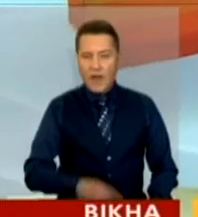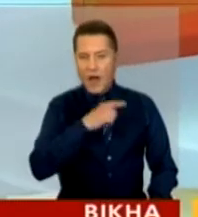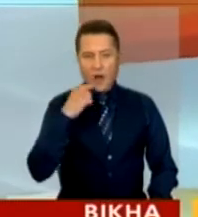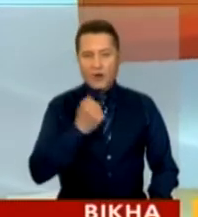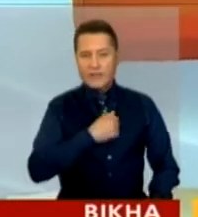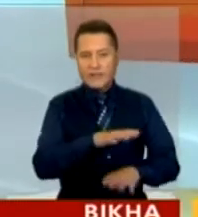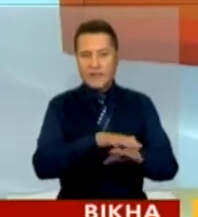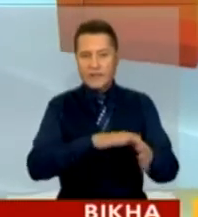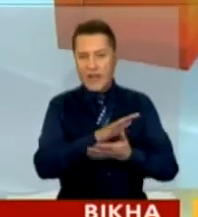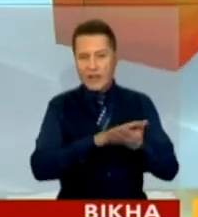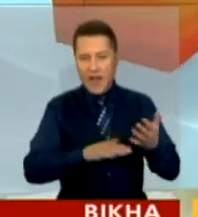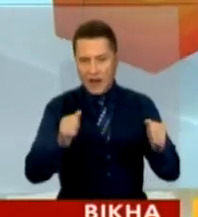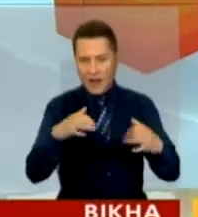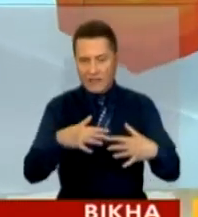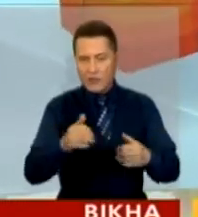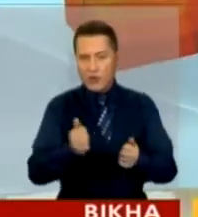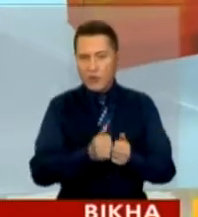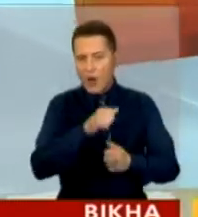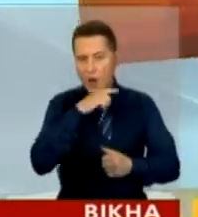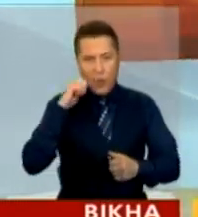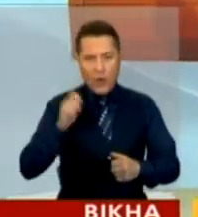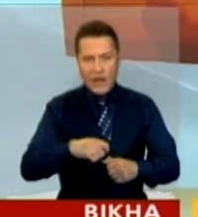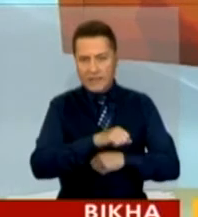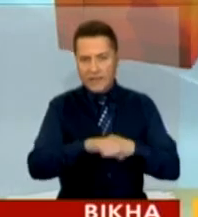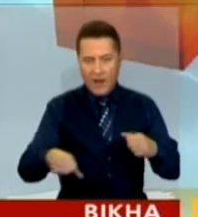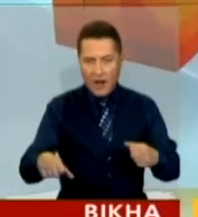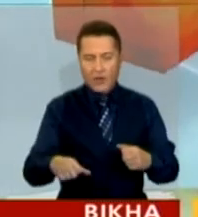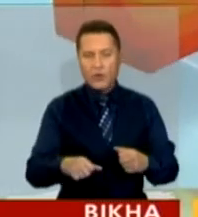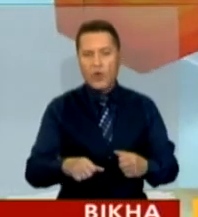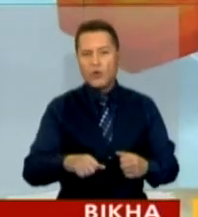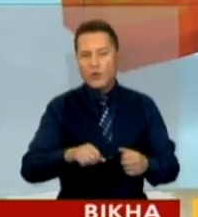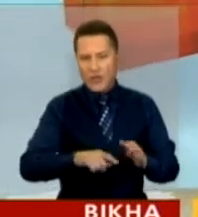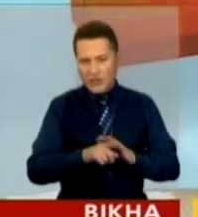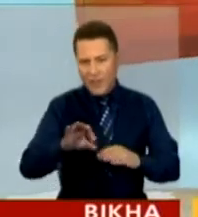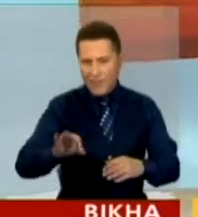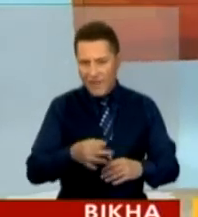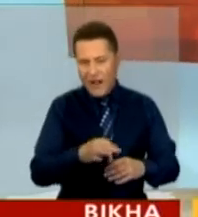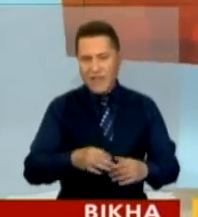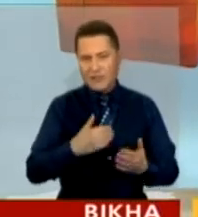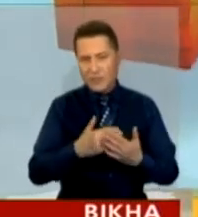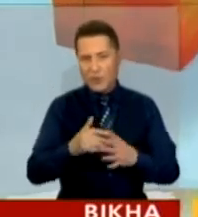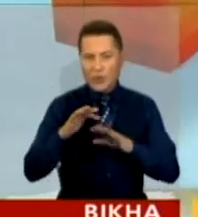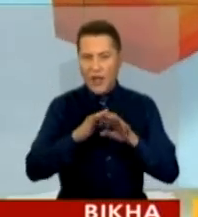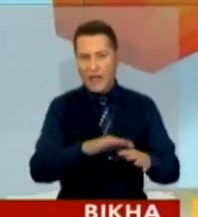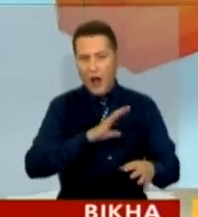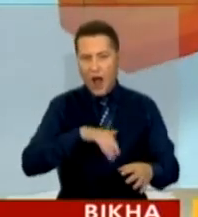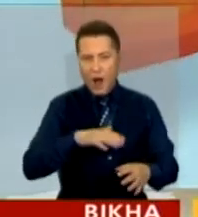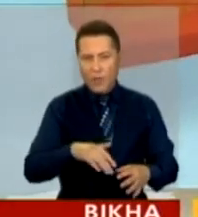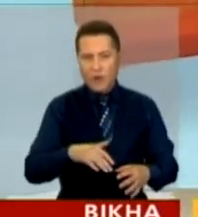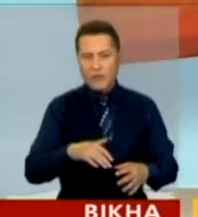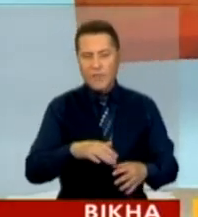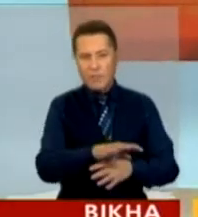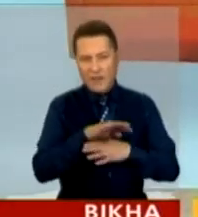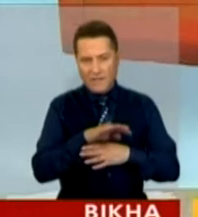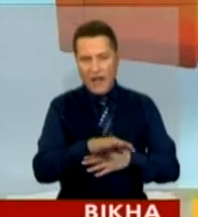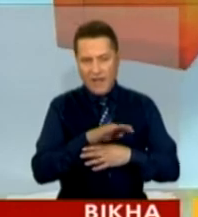Російські війська і далі концентруються біля українського кордону, ба більше вдаються до провокацій, імітують атаку, а потім поливають наших силовиків з